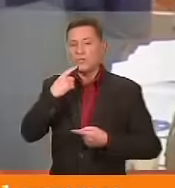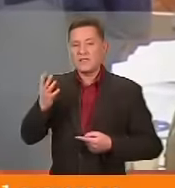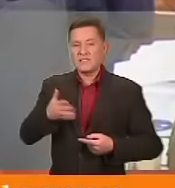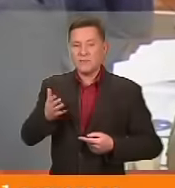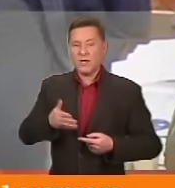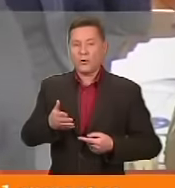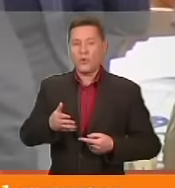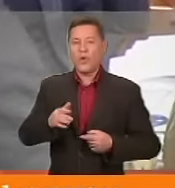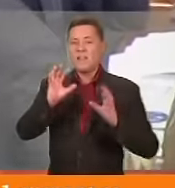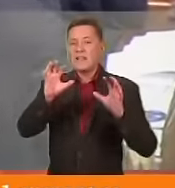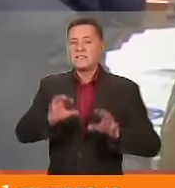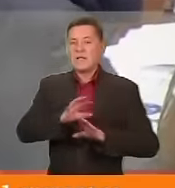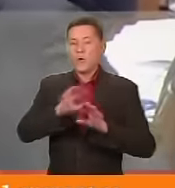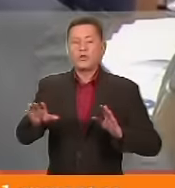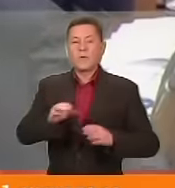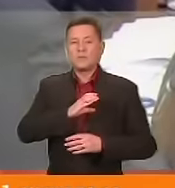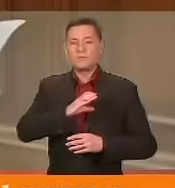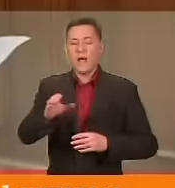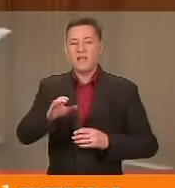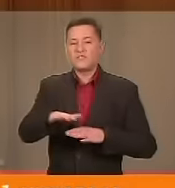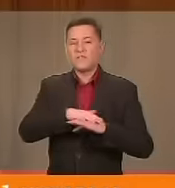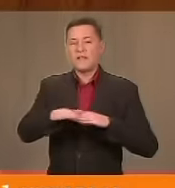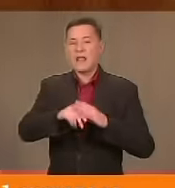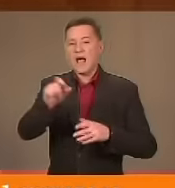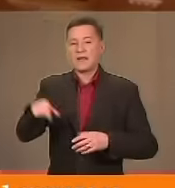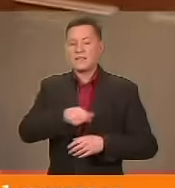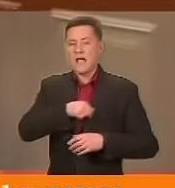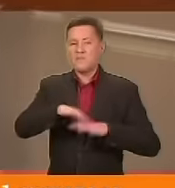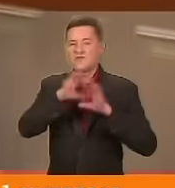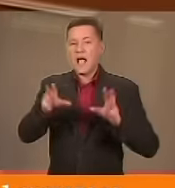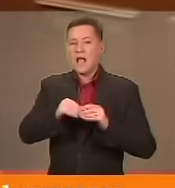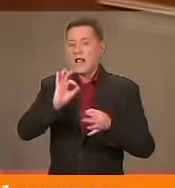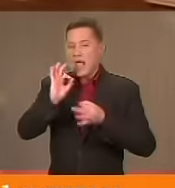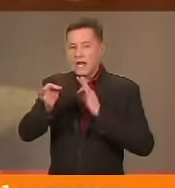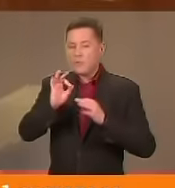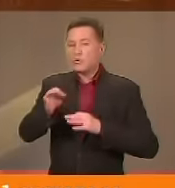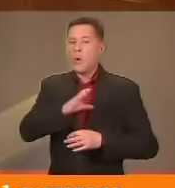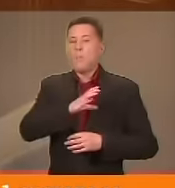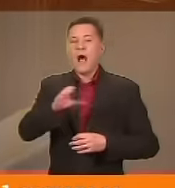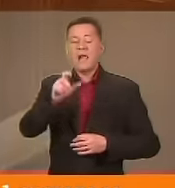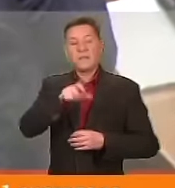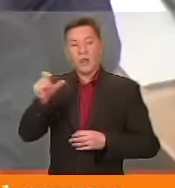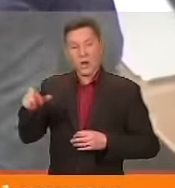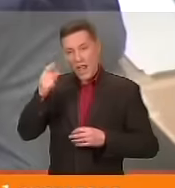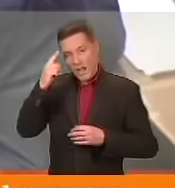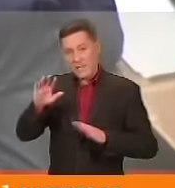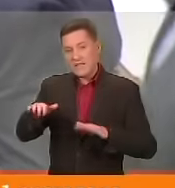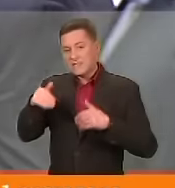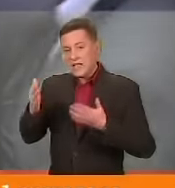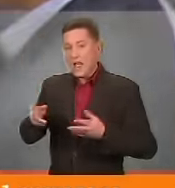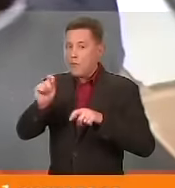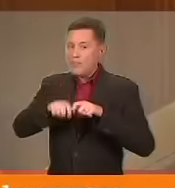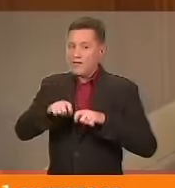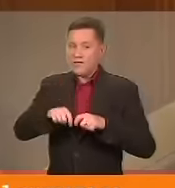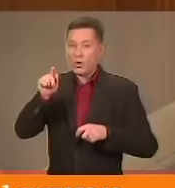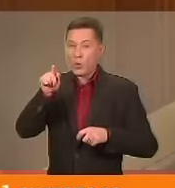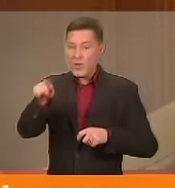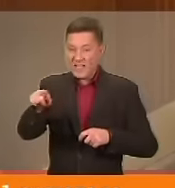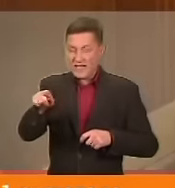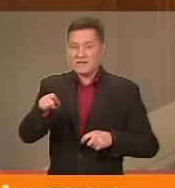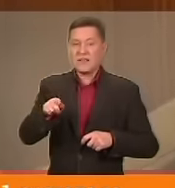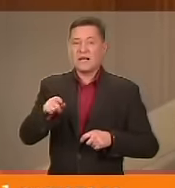незаконному збагаченні, а нардеп Єгор Соболєв узагалі рекомендує багатим колегам ініціювати перевірку їхніх статків.